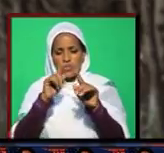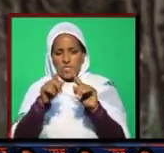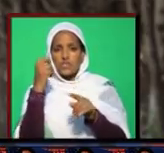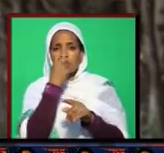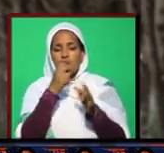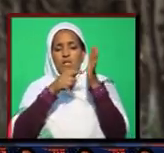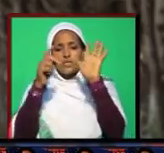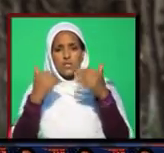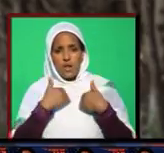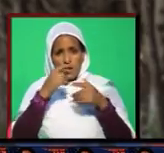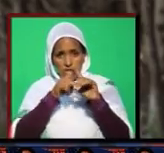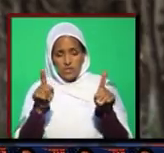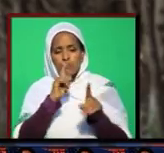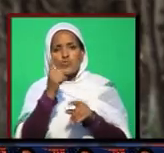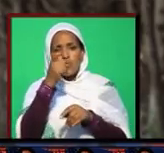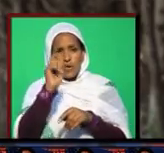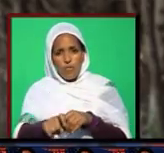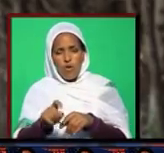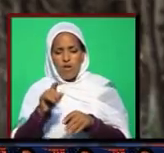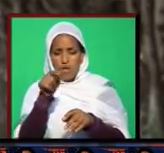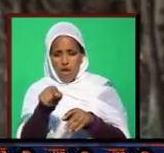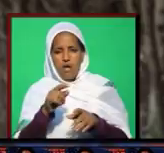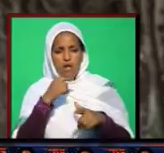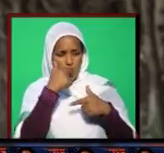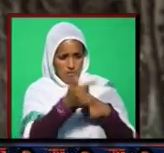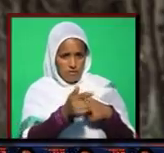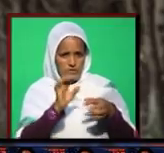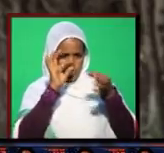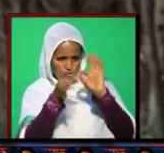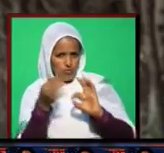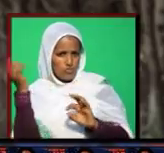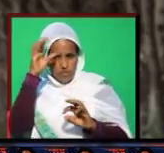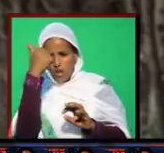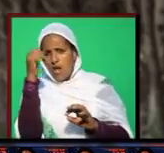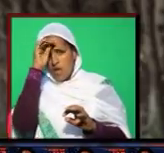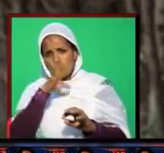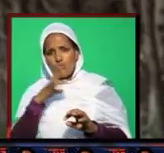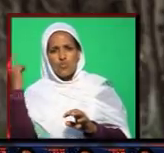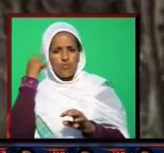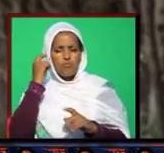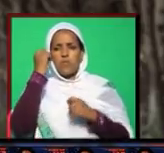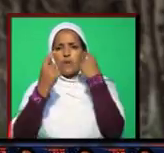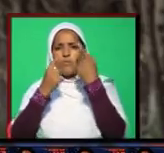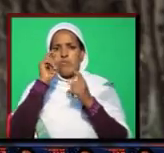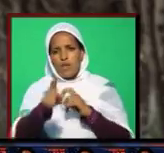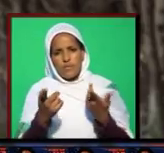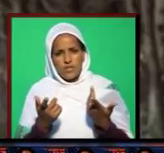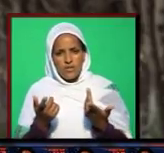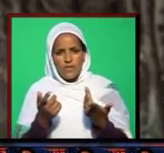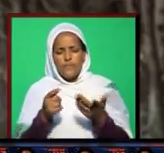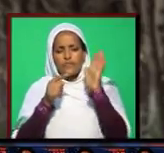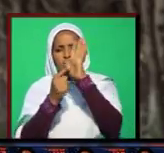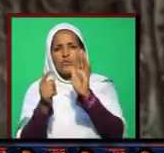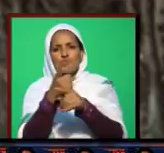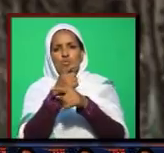ግን ልሳን ተገልጾልኛል የሚል ከሆነ ግን ምን ሊሆን ይገባዋል? ሊተረጎምና ሰው ሊሰማው እንደሚገባ ሊግባቡበት ሊነጋገሩበት